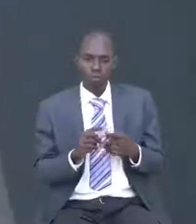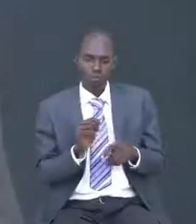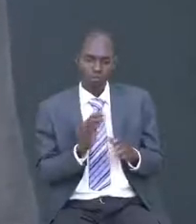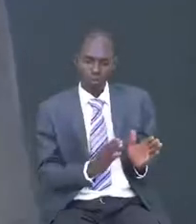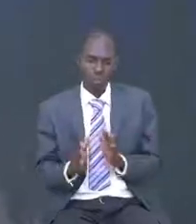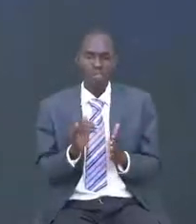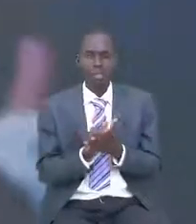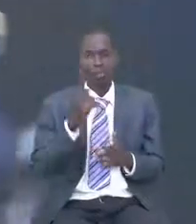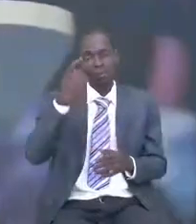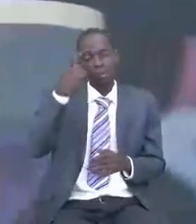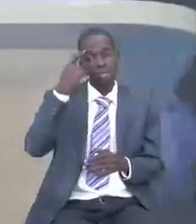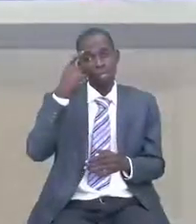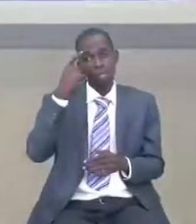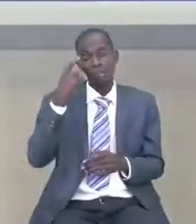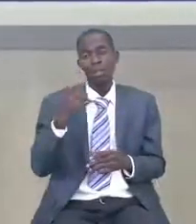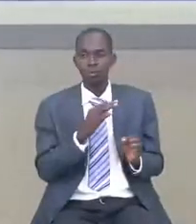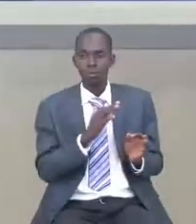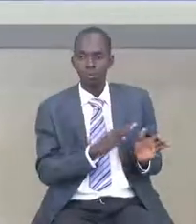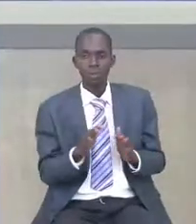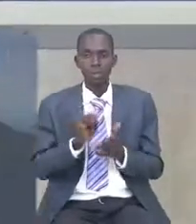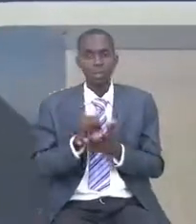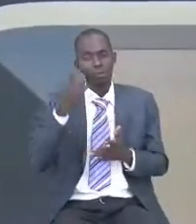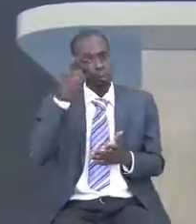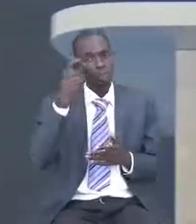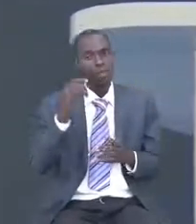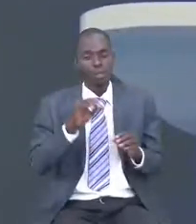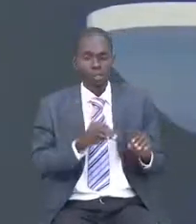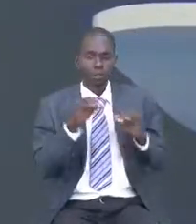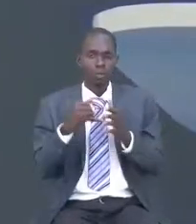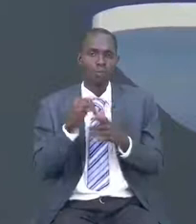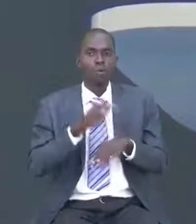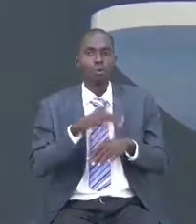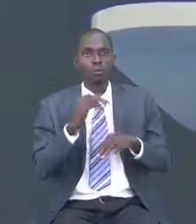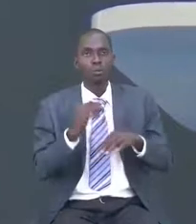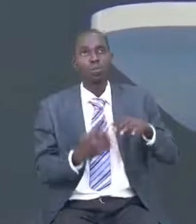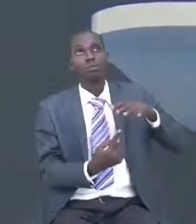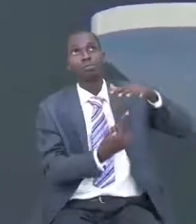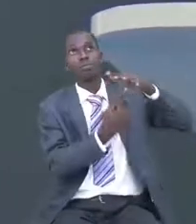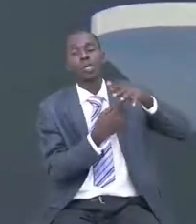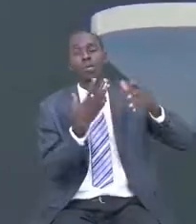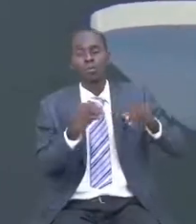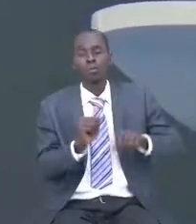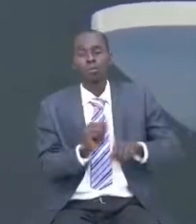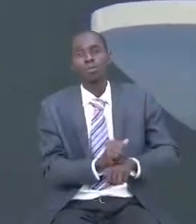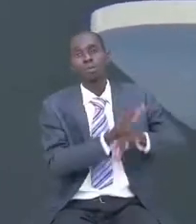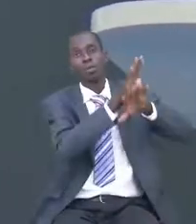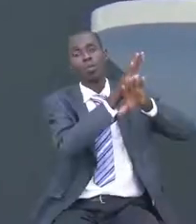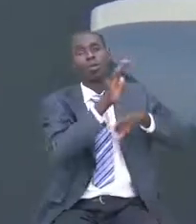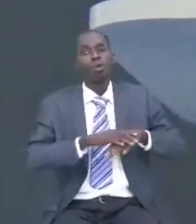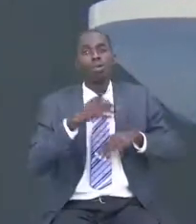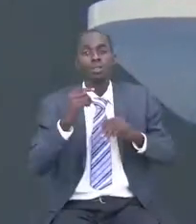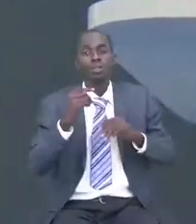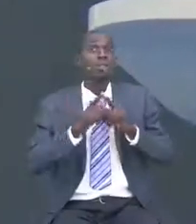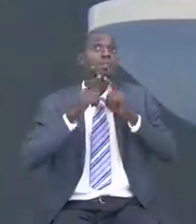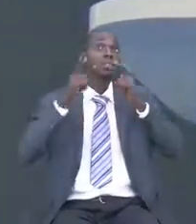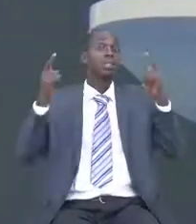état-là, cet esprit-là. Tu dois régler l'esprit sur le sommet de la montagne, sur les choses